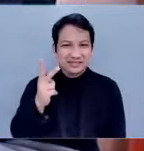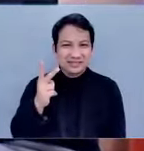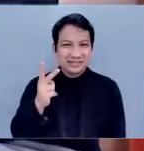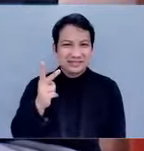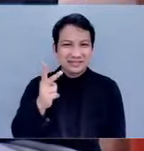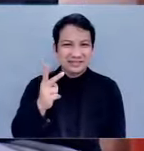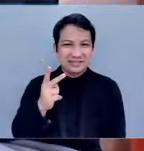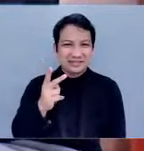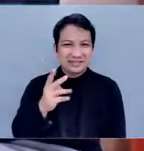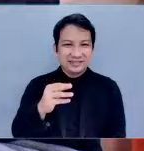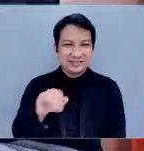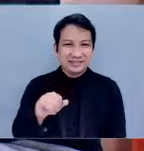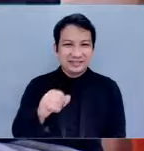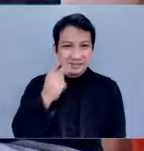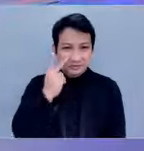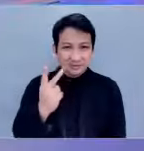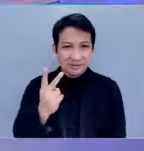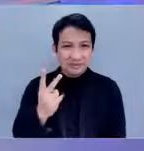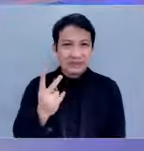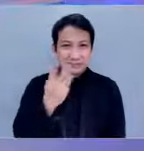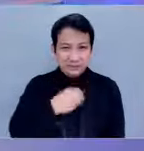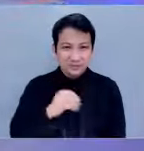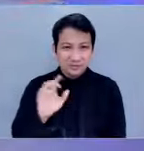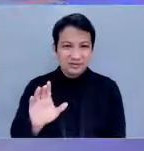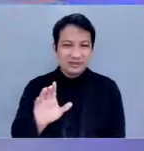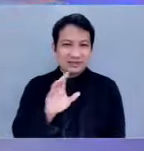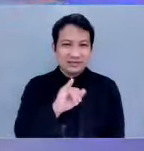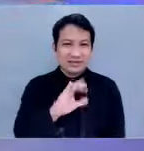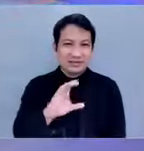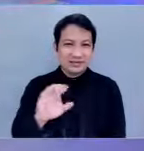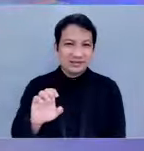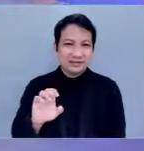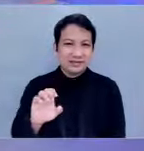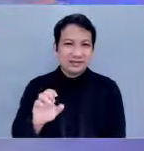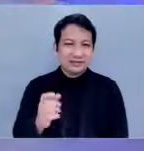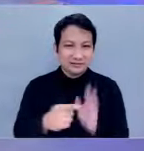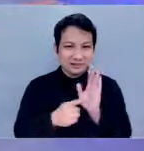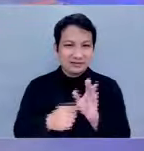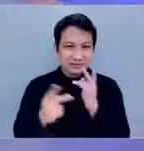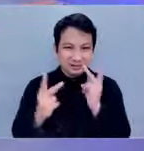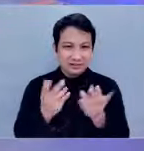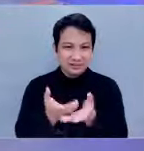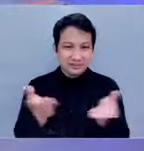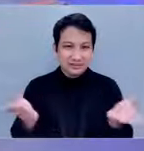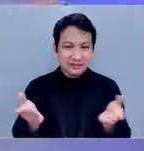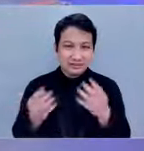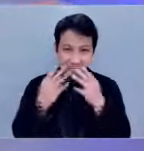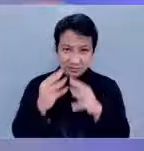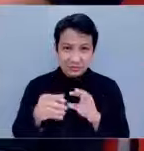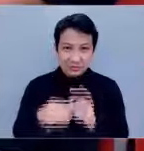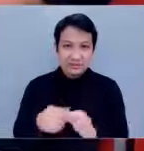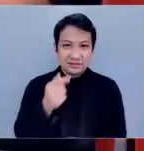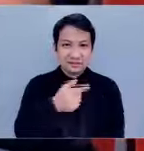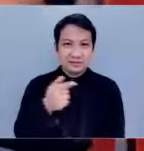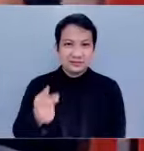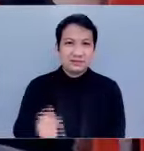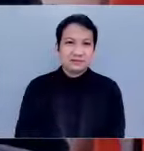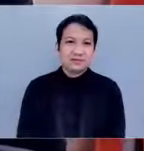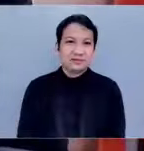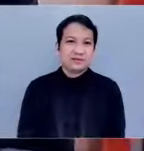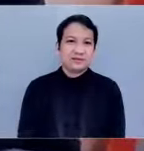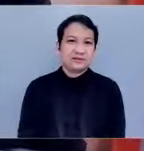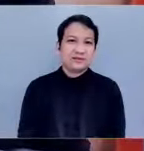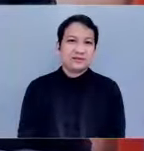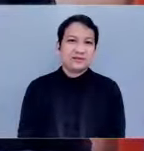Abangan yan ng viewers natin. Correct. Speaking of which, imbitahan na natin natin mga kapatid na manood ng Gigi. Yes, Gigi